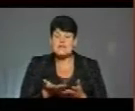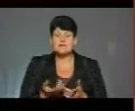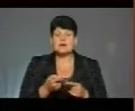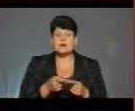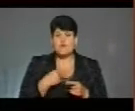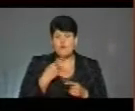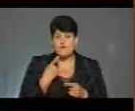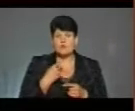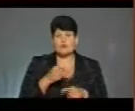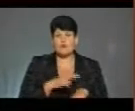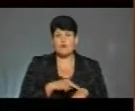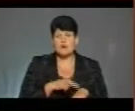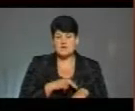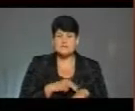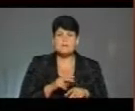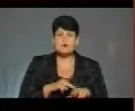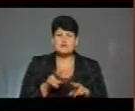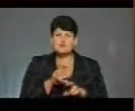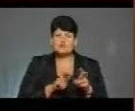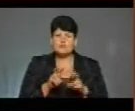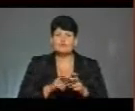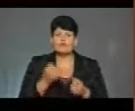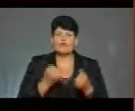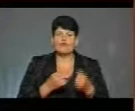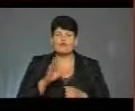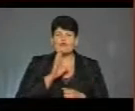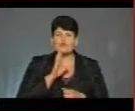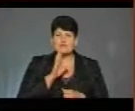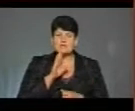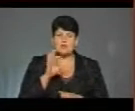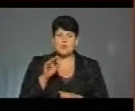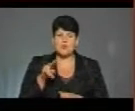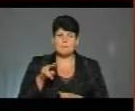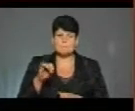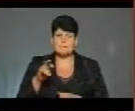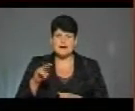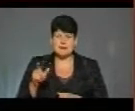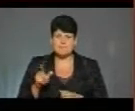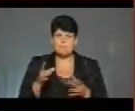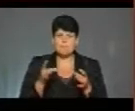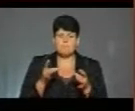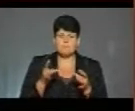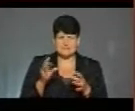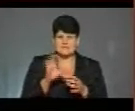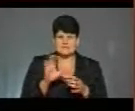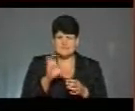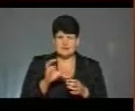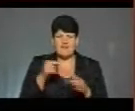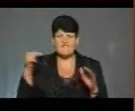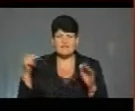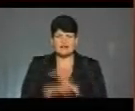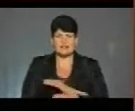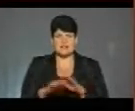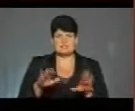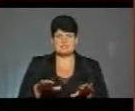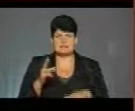Нацполіції області Андрія Василика, поліцейські розшукують водійку автомобіля Opel Insignia кольору мокрий асфальт, яка втекла з місця